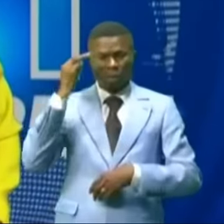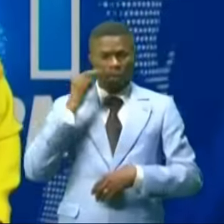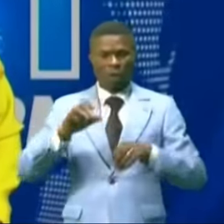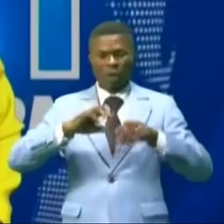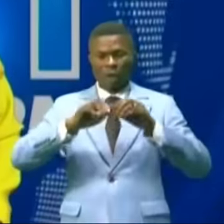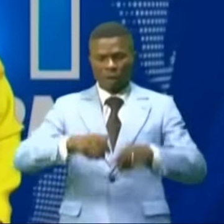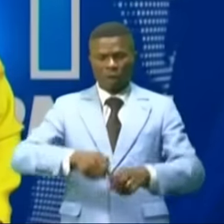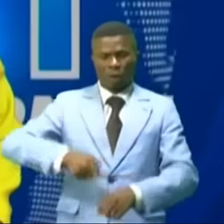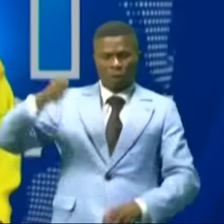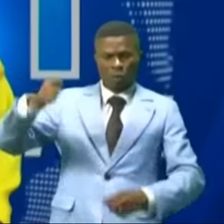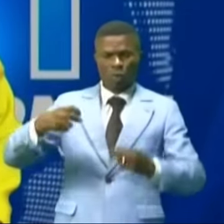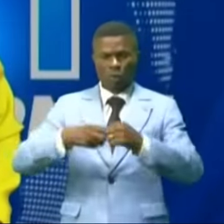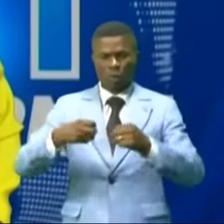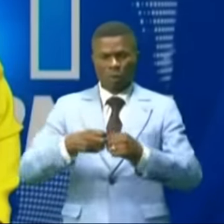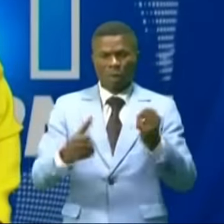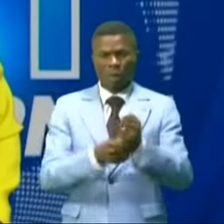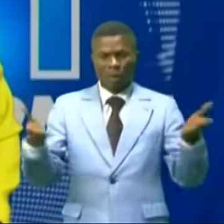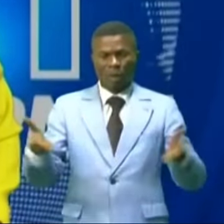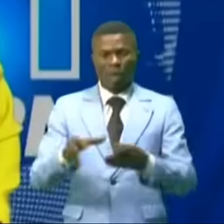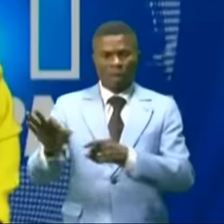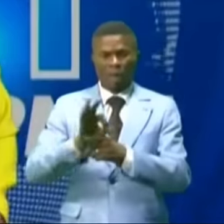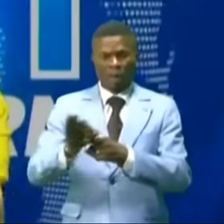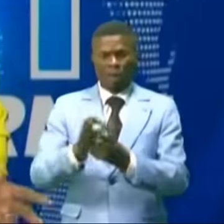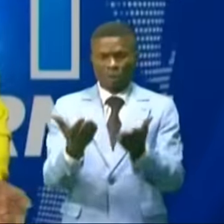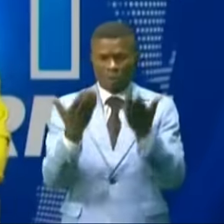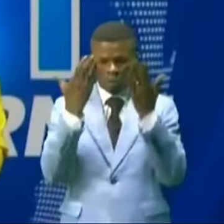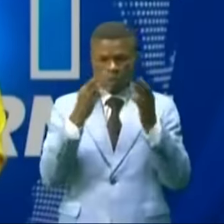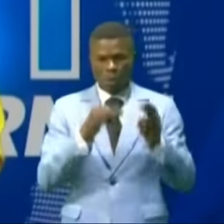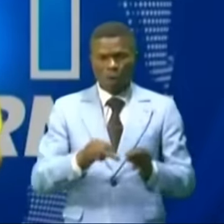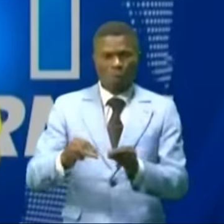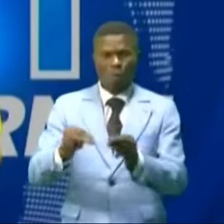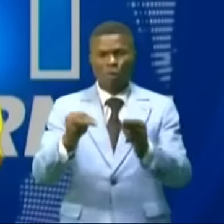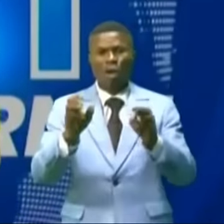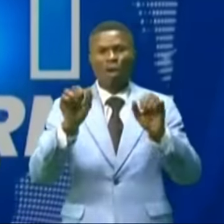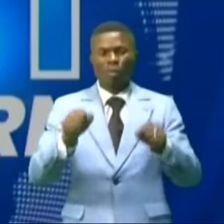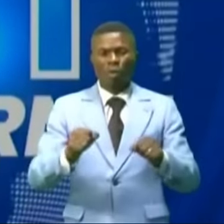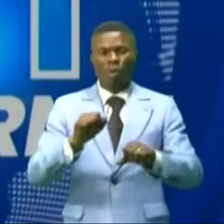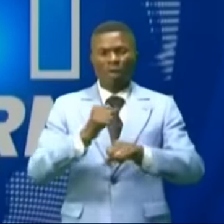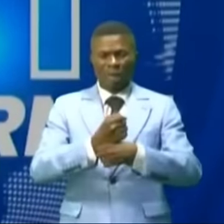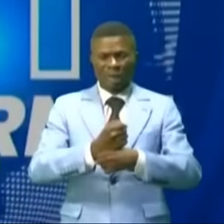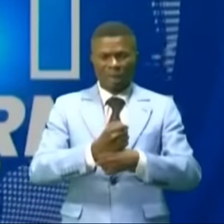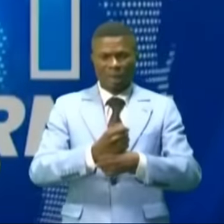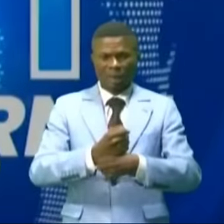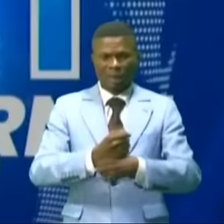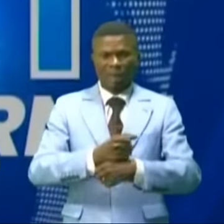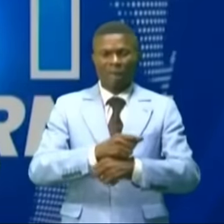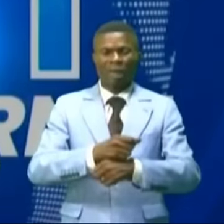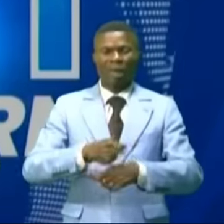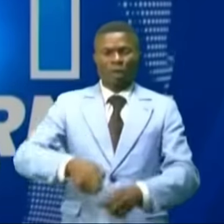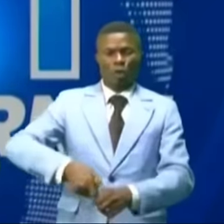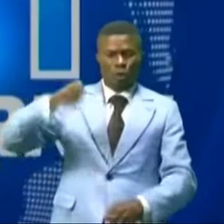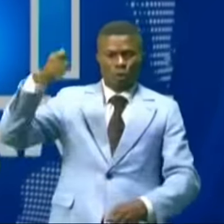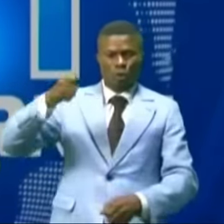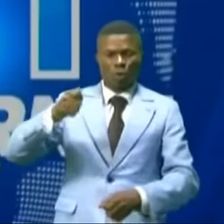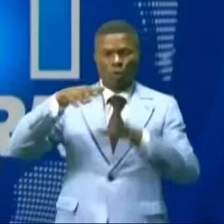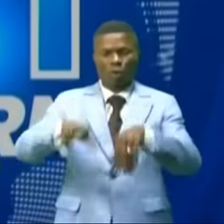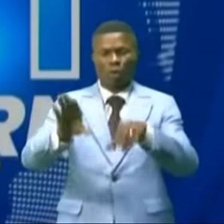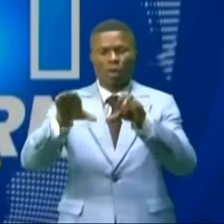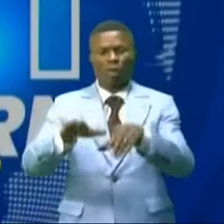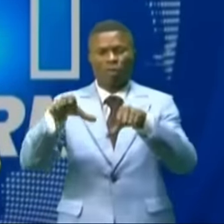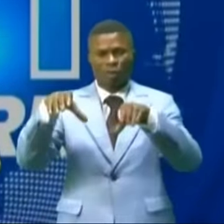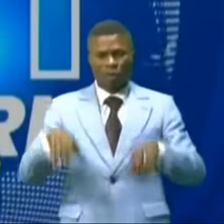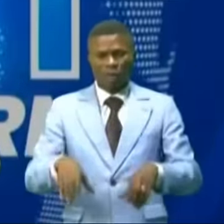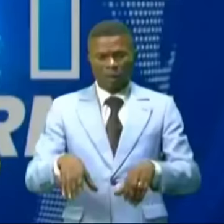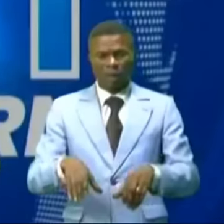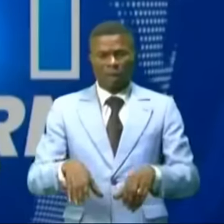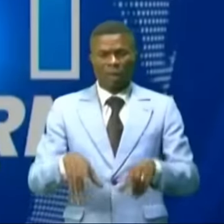électriques. Les participants à cet atelier vont étudier les possibilités d'installer ces mini-centrales dans les eaux du bassin du Congo et